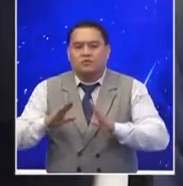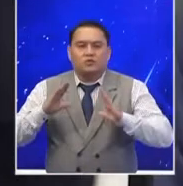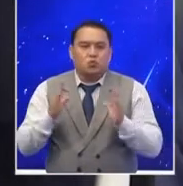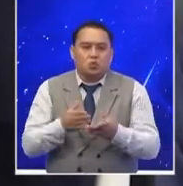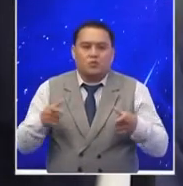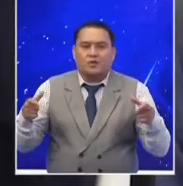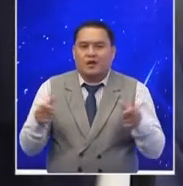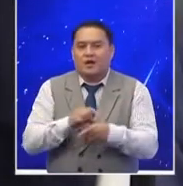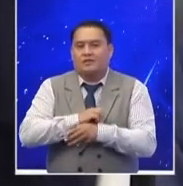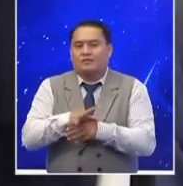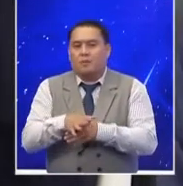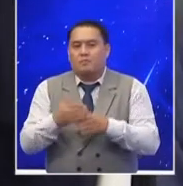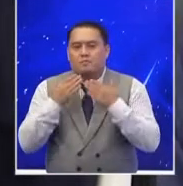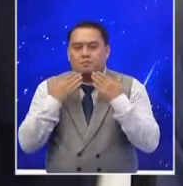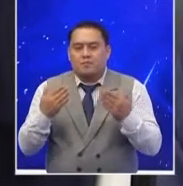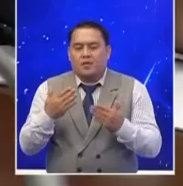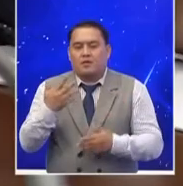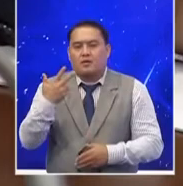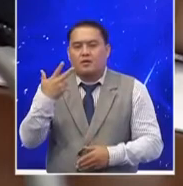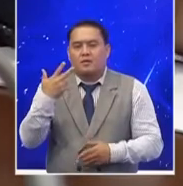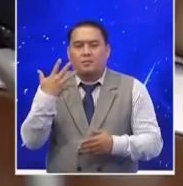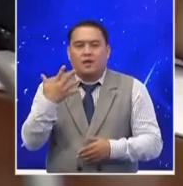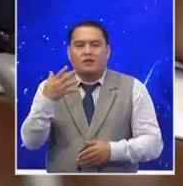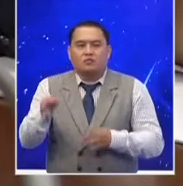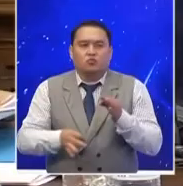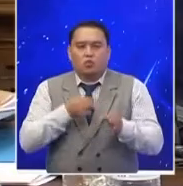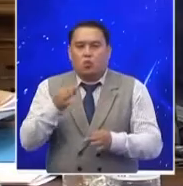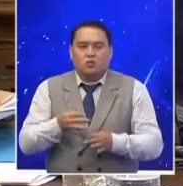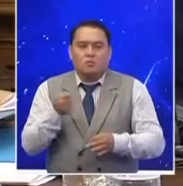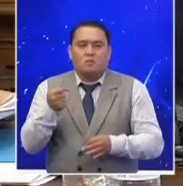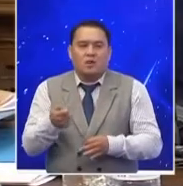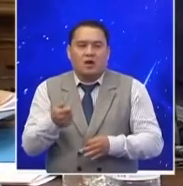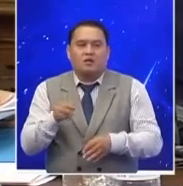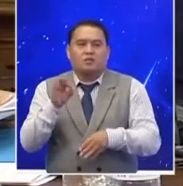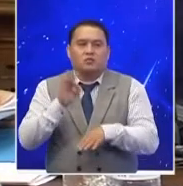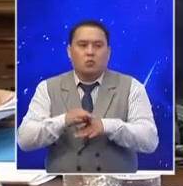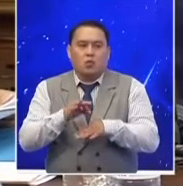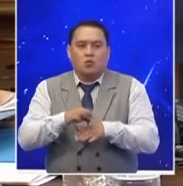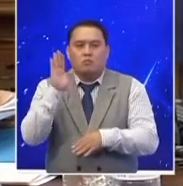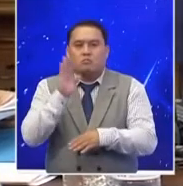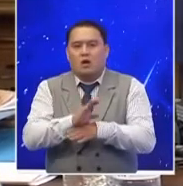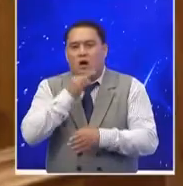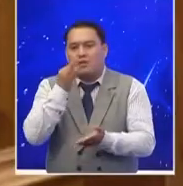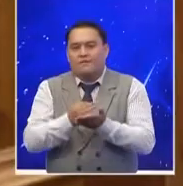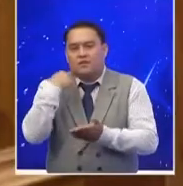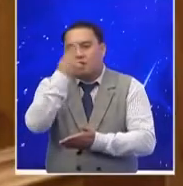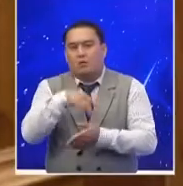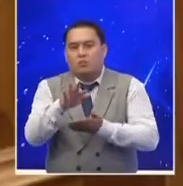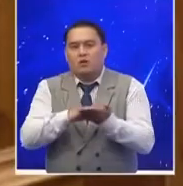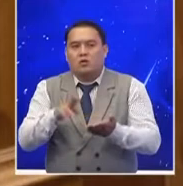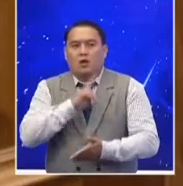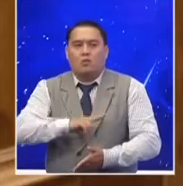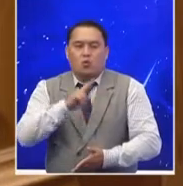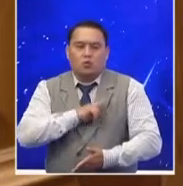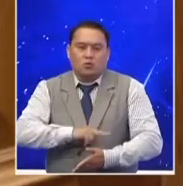по коронавирусу. За последние 5 суток зарегистрировано минимальное количество случаев заражения. Амандык Баталов поручил ответственным лицам продолжить